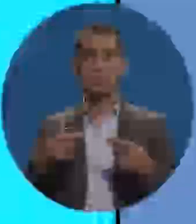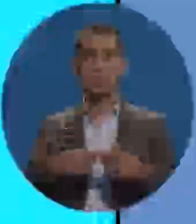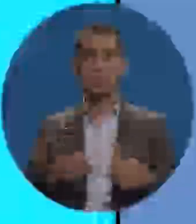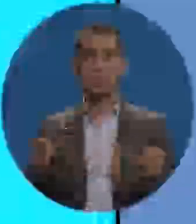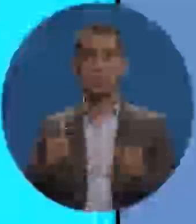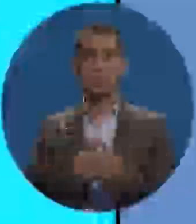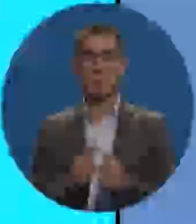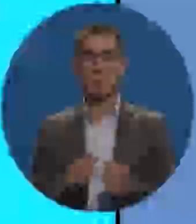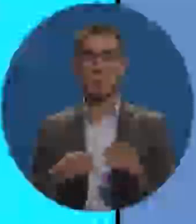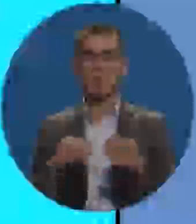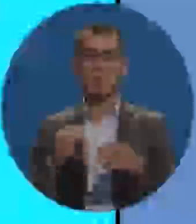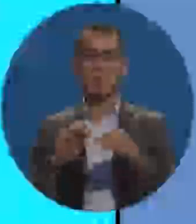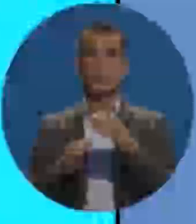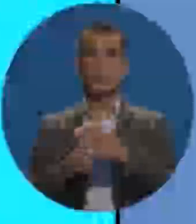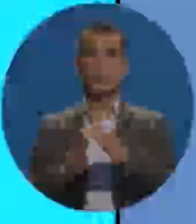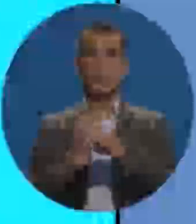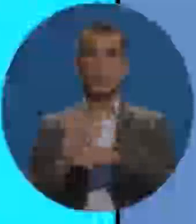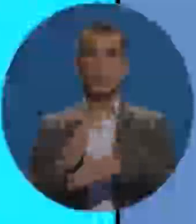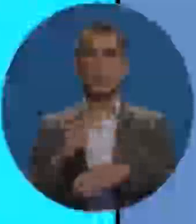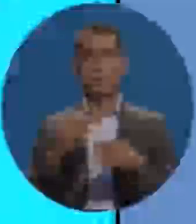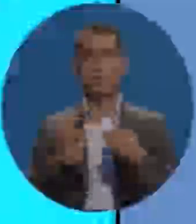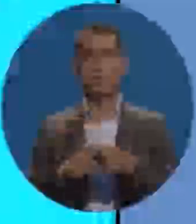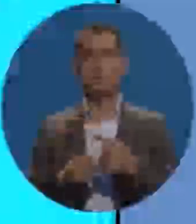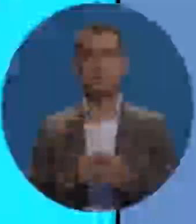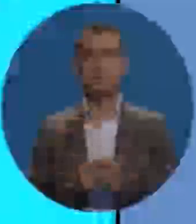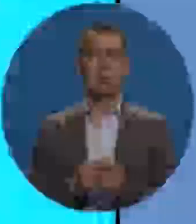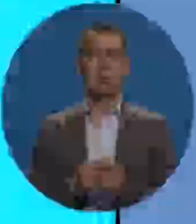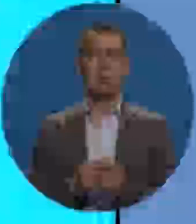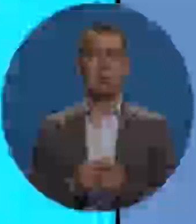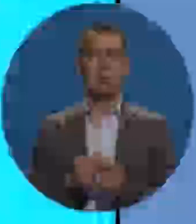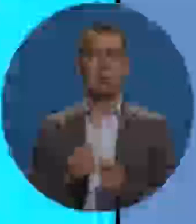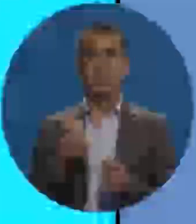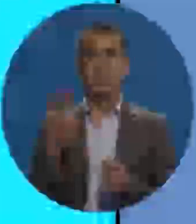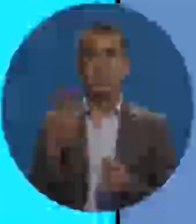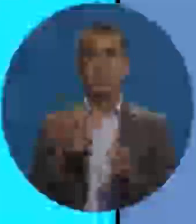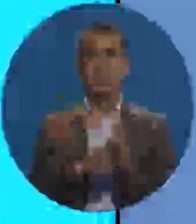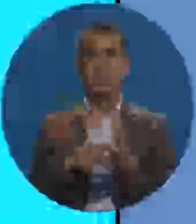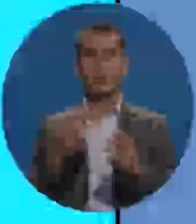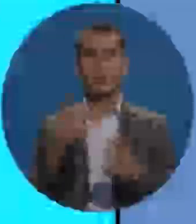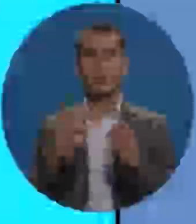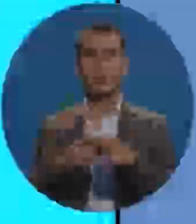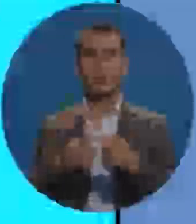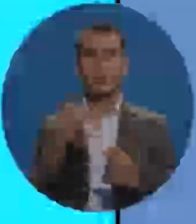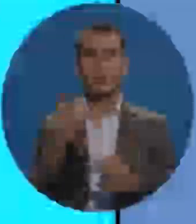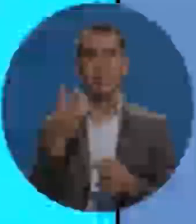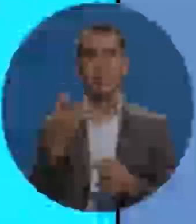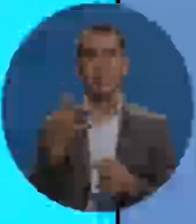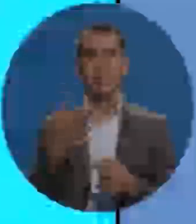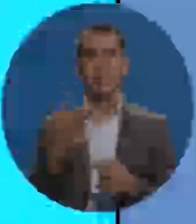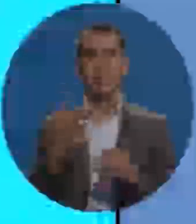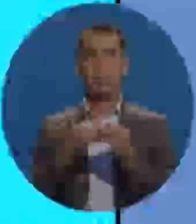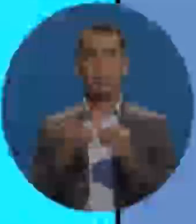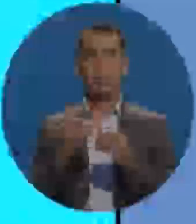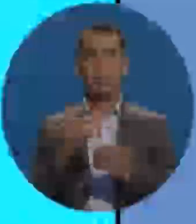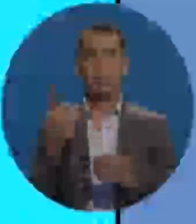ізбе, із, бағана түрінде қосамыз. Демек, 7 бірлікке 4 бірлікті қоссақ, 11 бірлік